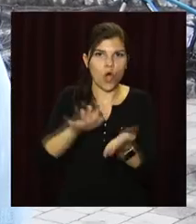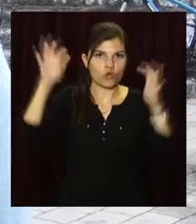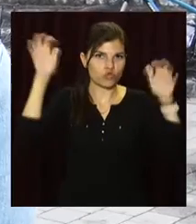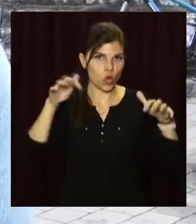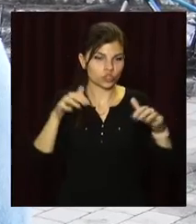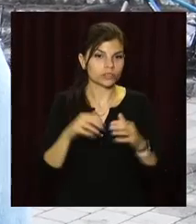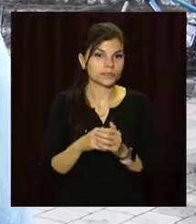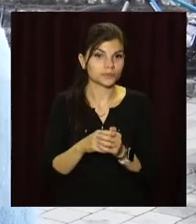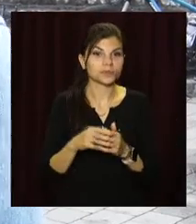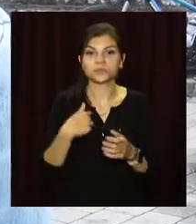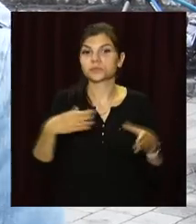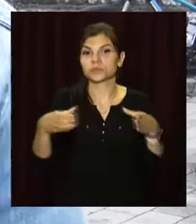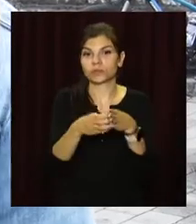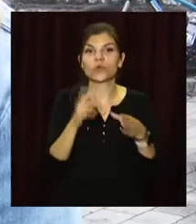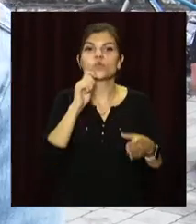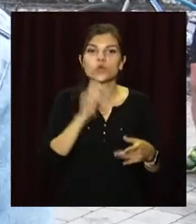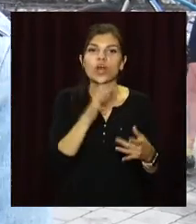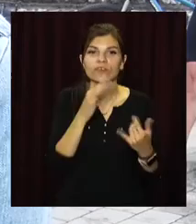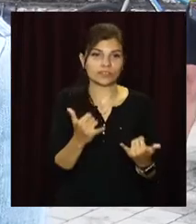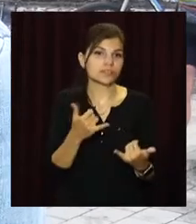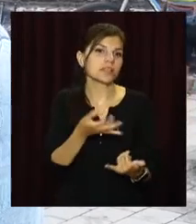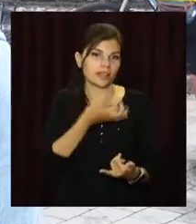сучасний. Одна з там найстарих,